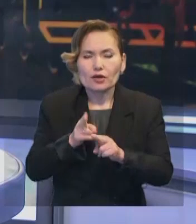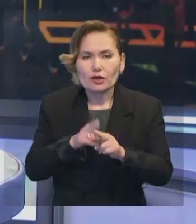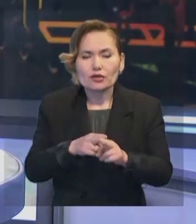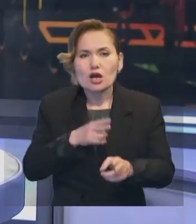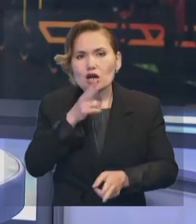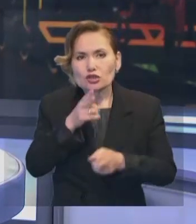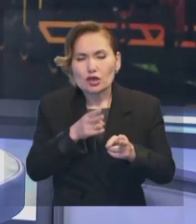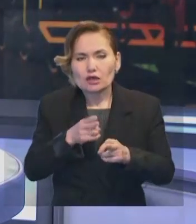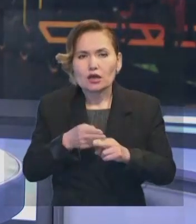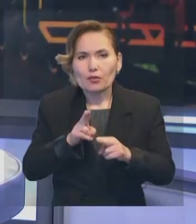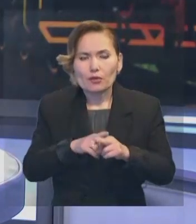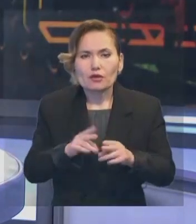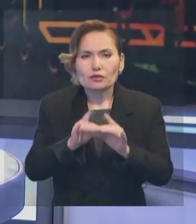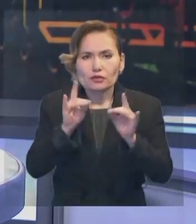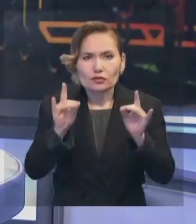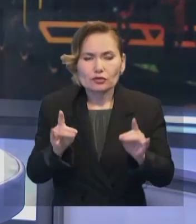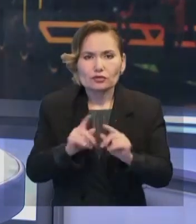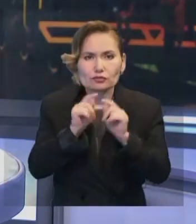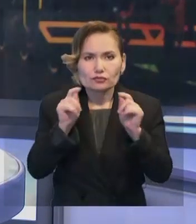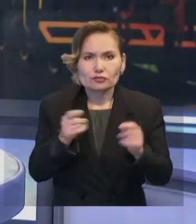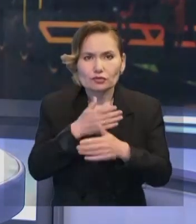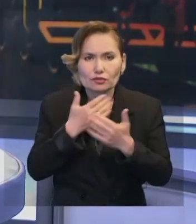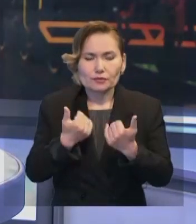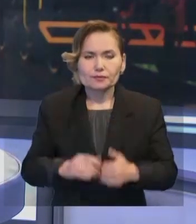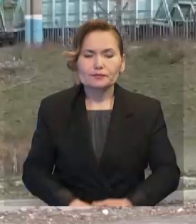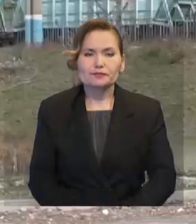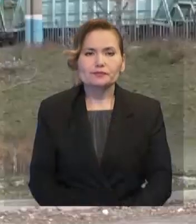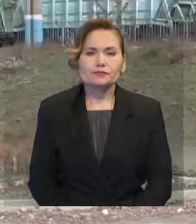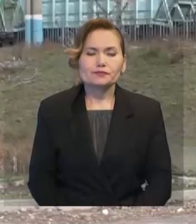өткел салып беруге құлықсыз көрінеді.